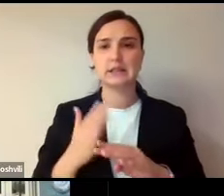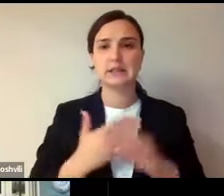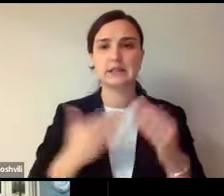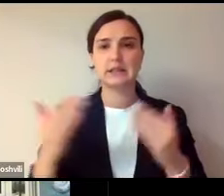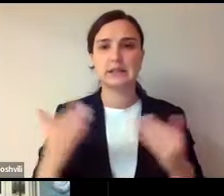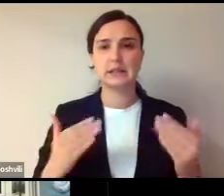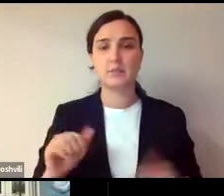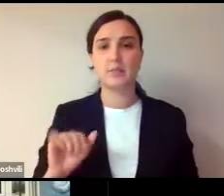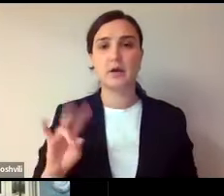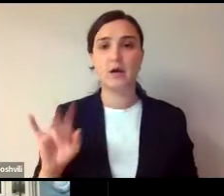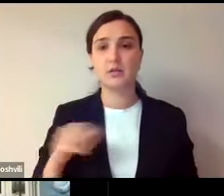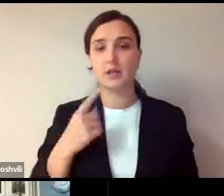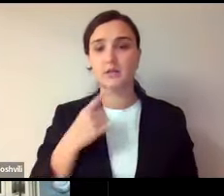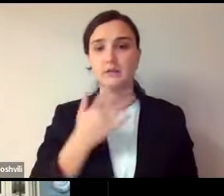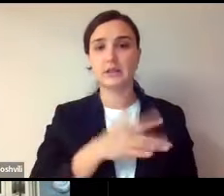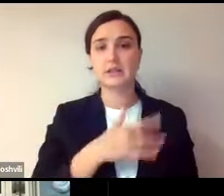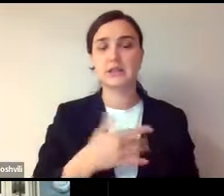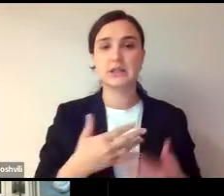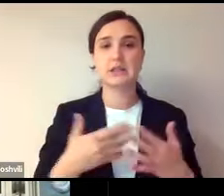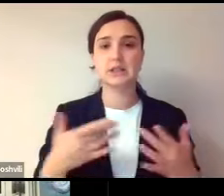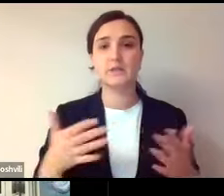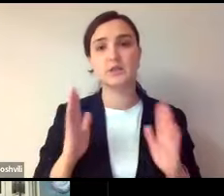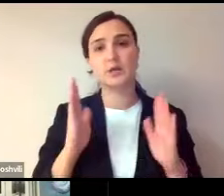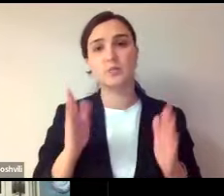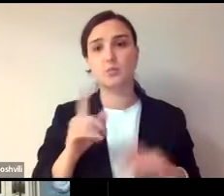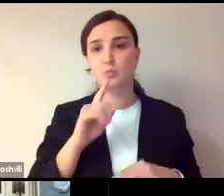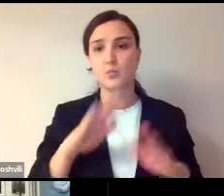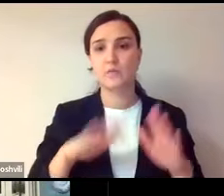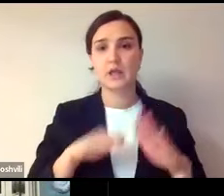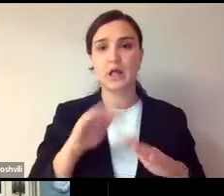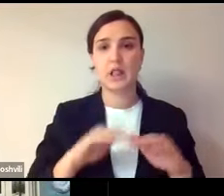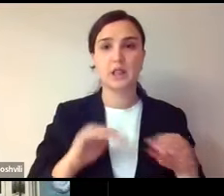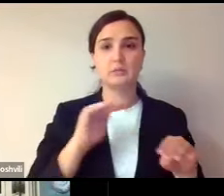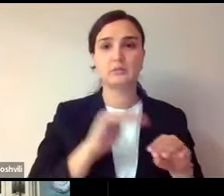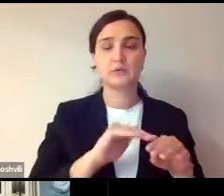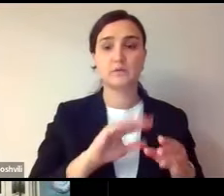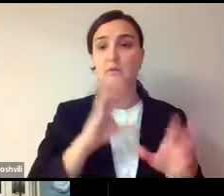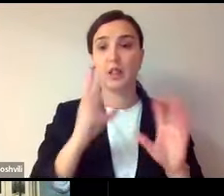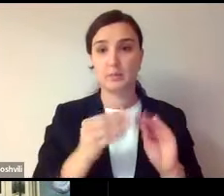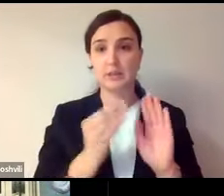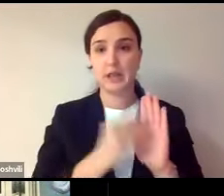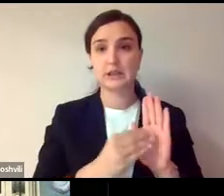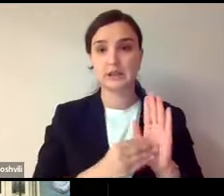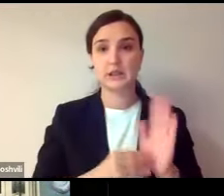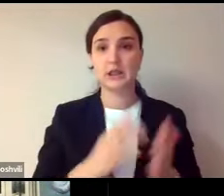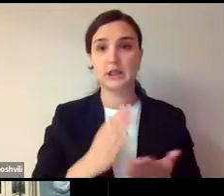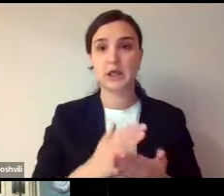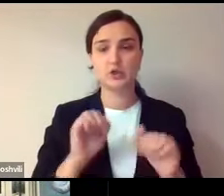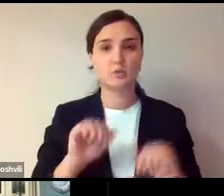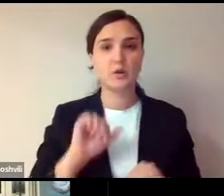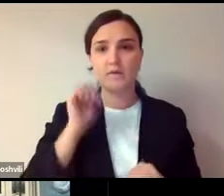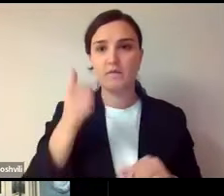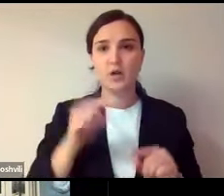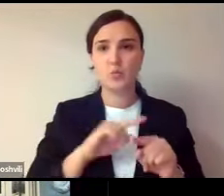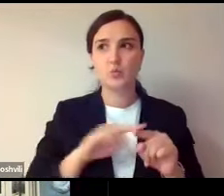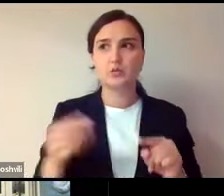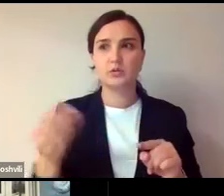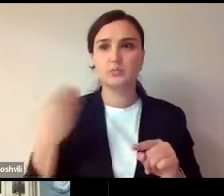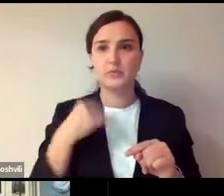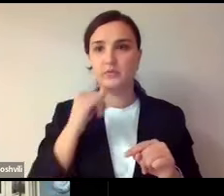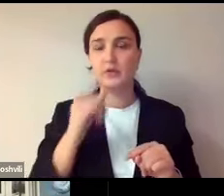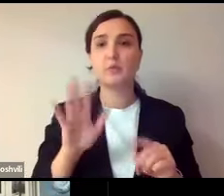ანამ თქვა, ის სერვისები იქნება და თუ არა ხელმისაწვდომი? ეს ყველაფერი გაწერილია აქვს? შეიძლება ხვალვე ვერ მომცეს, მაგრამ ხოლმე